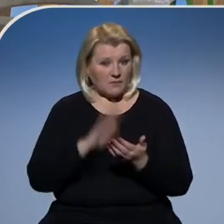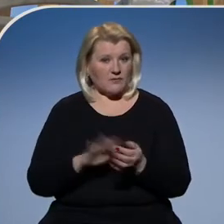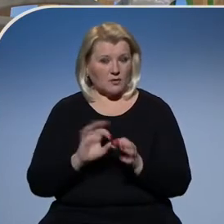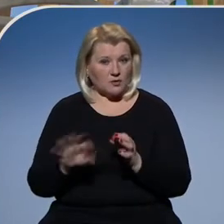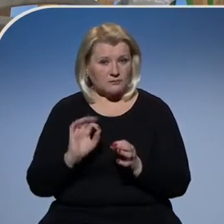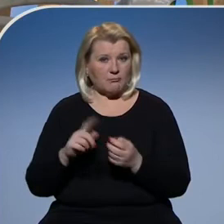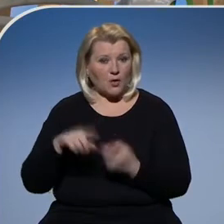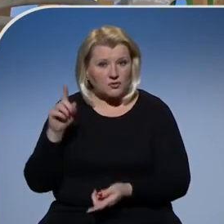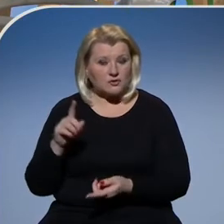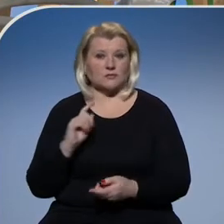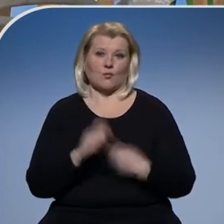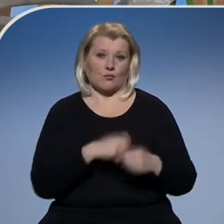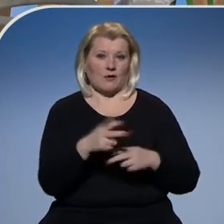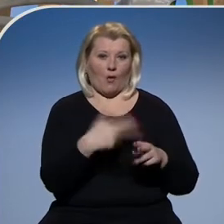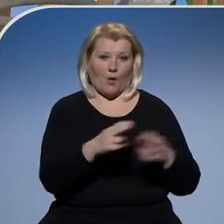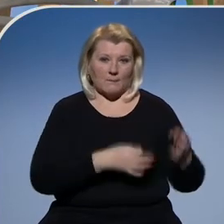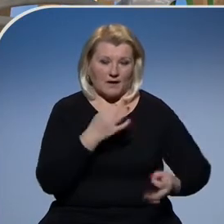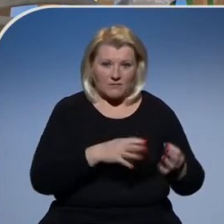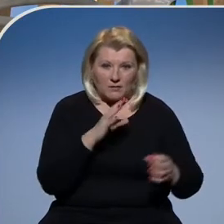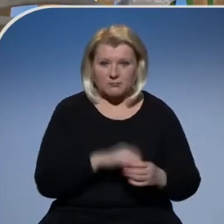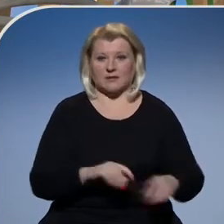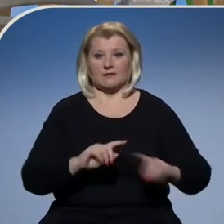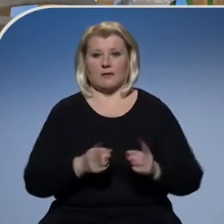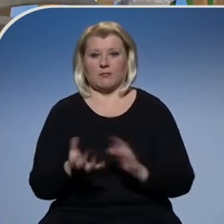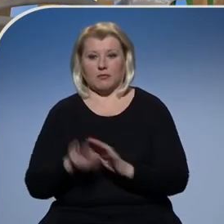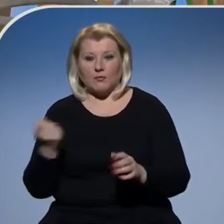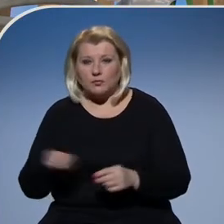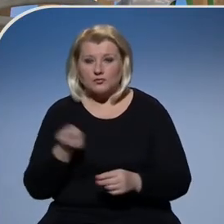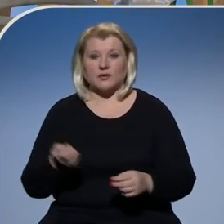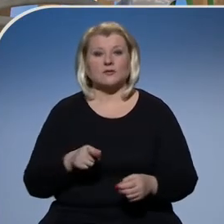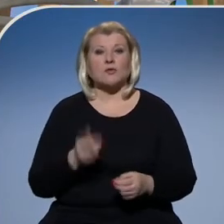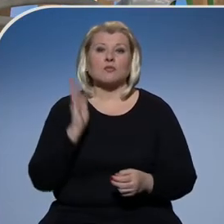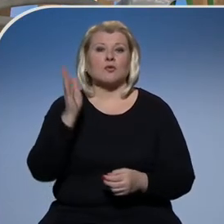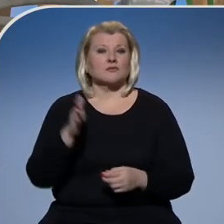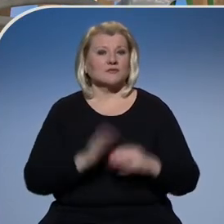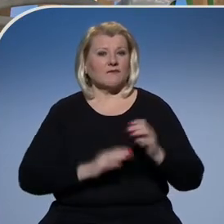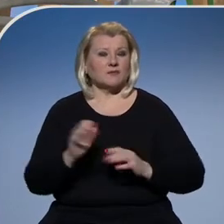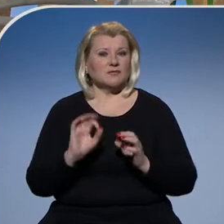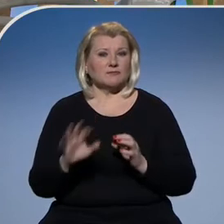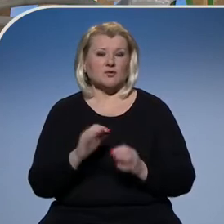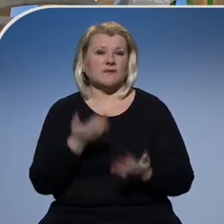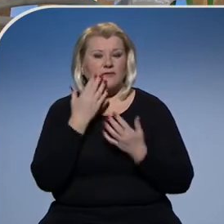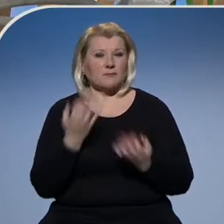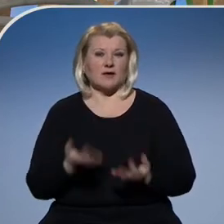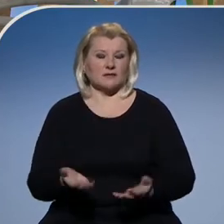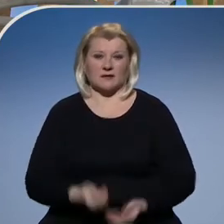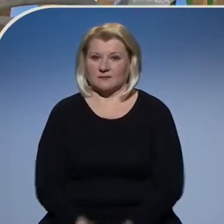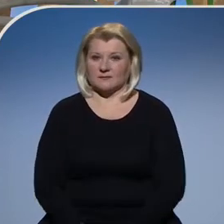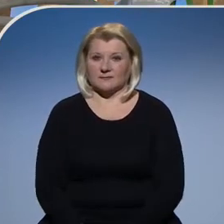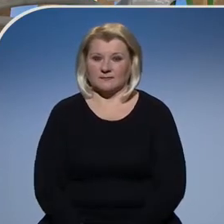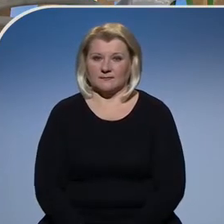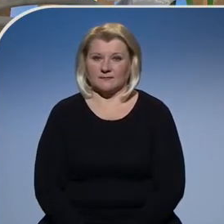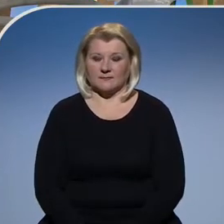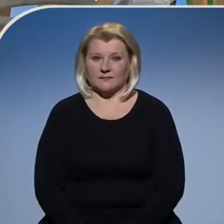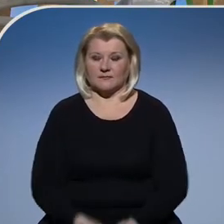finanční prostředky, provedli rekonstrukce, brali si úvěry a podobně. Jaká je jeho budoucnost nebo současnost? Tak,